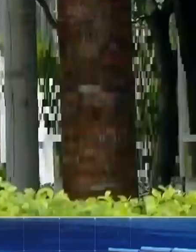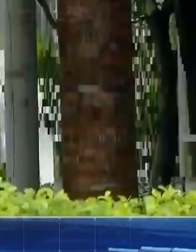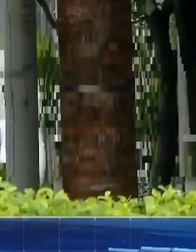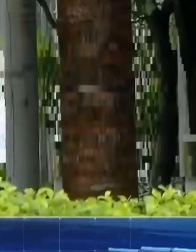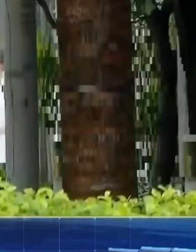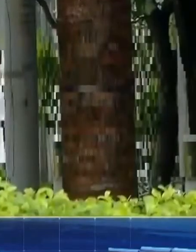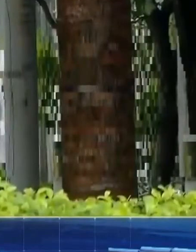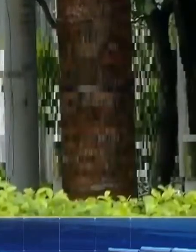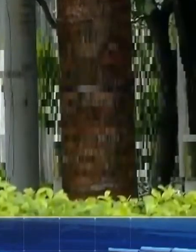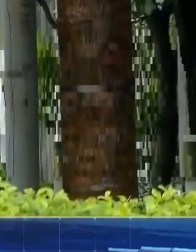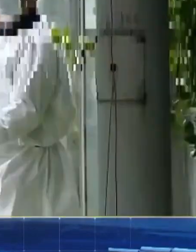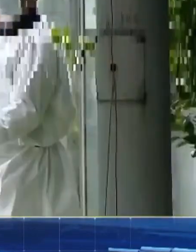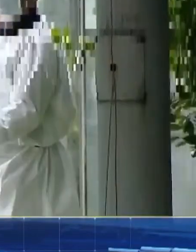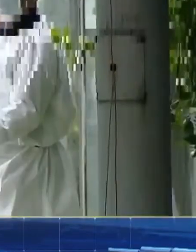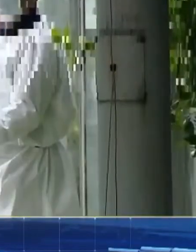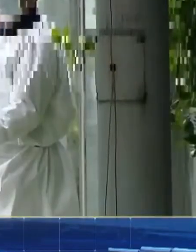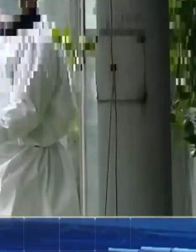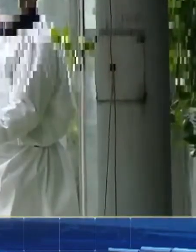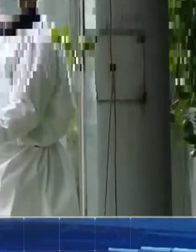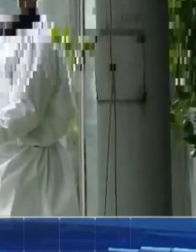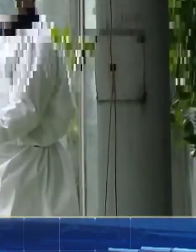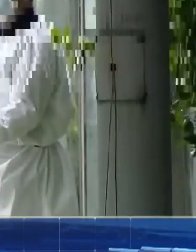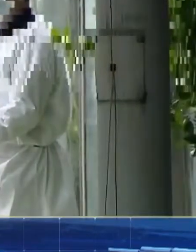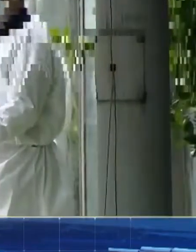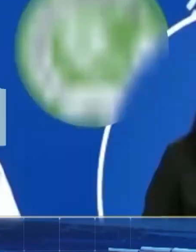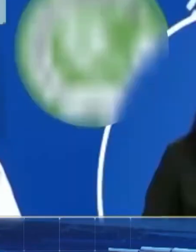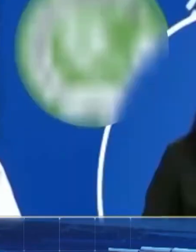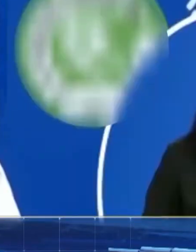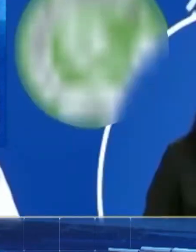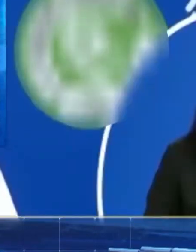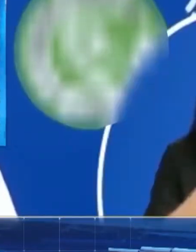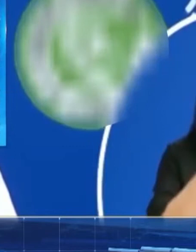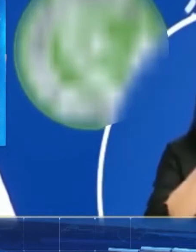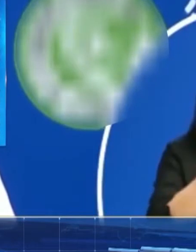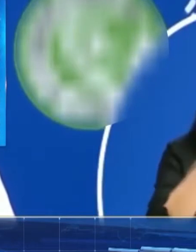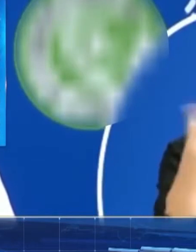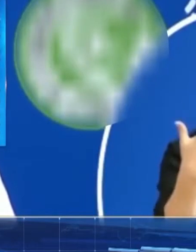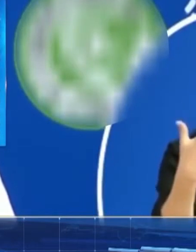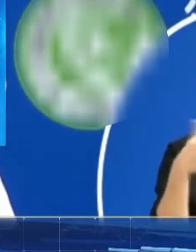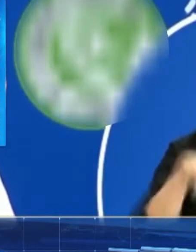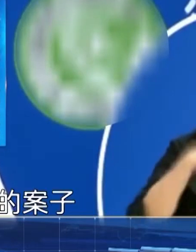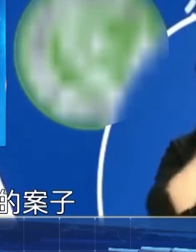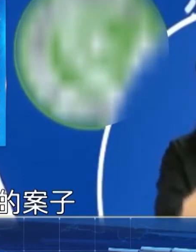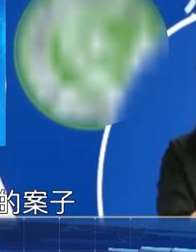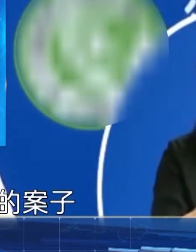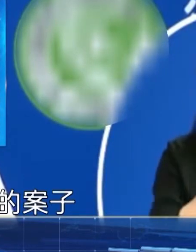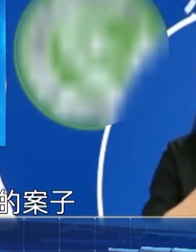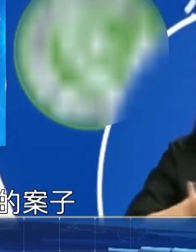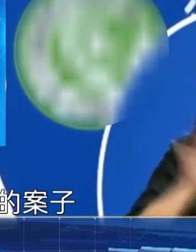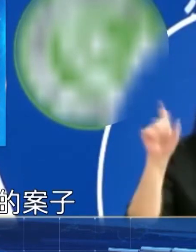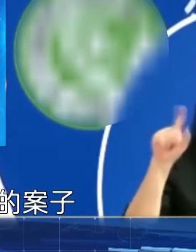例校正回归后，23号是不是还有新状况。 287例的本土，那还有另